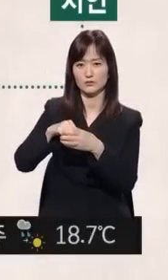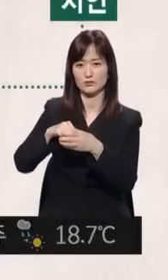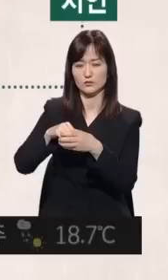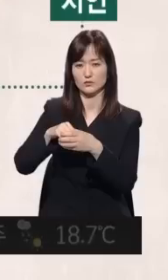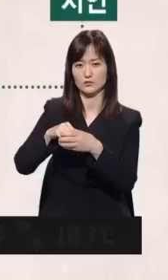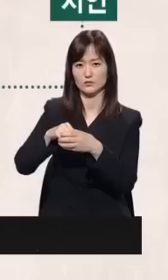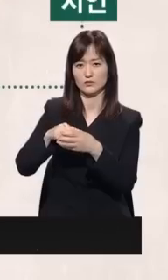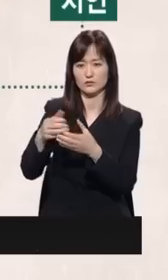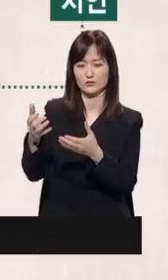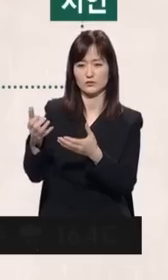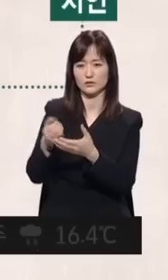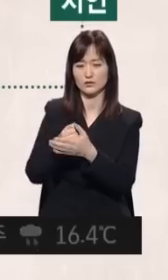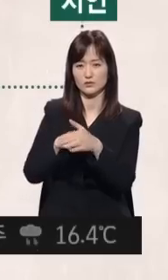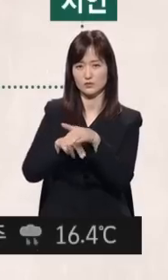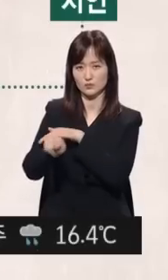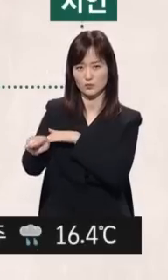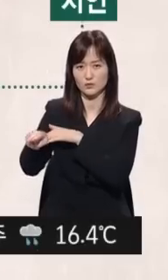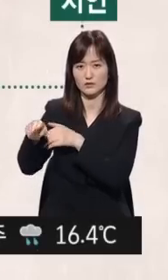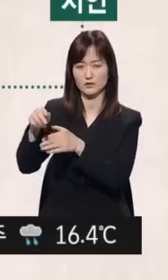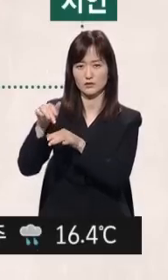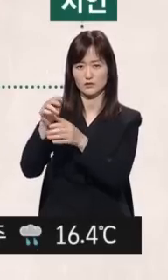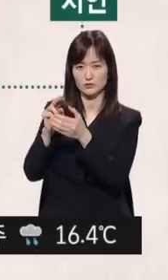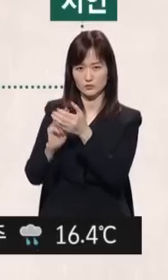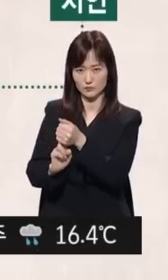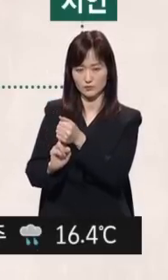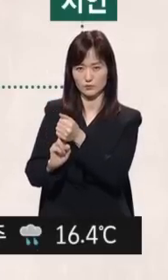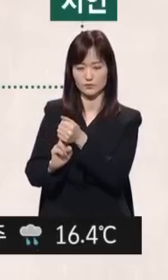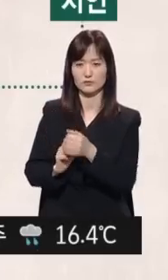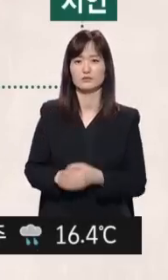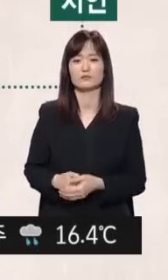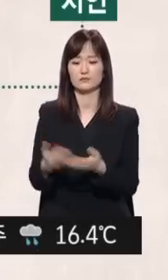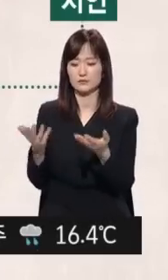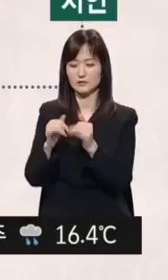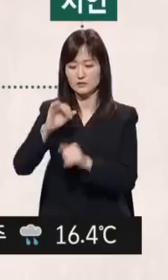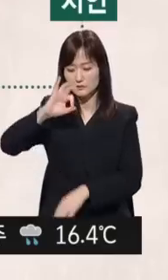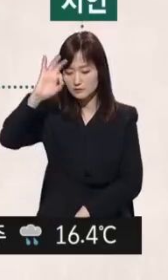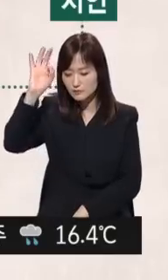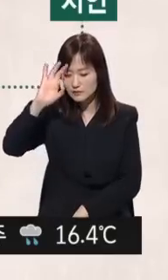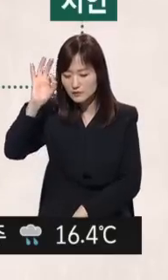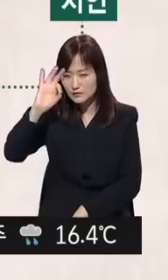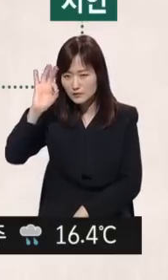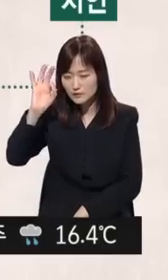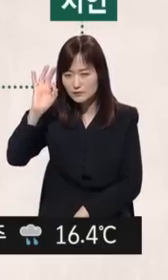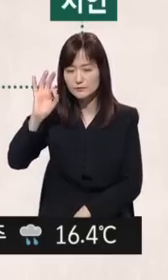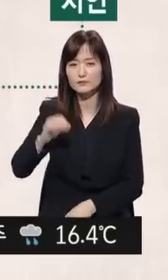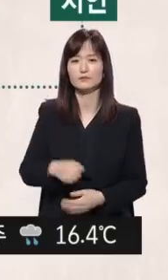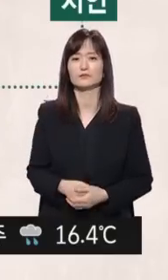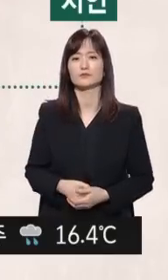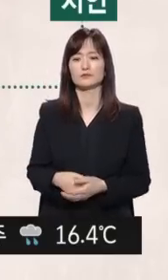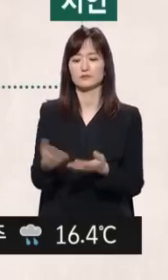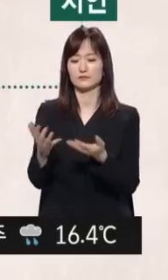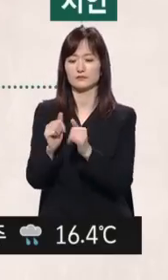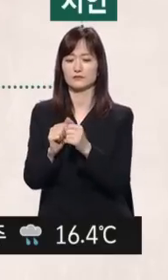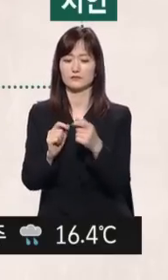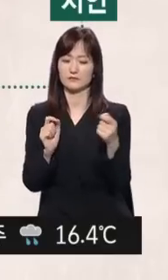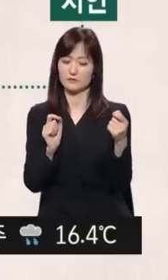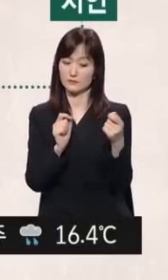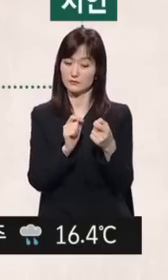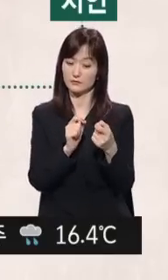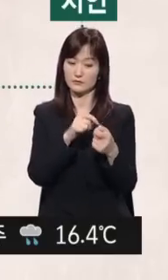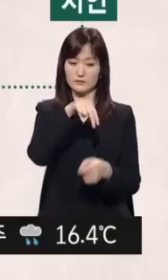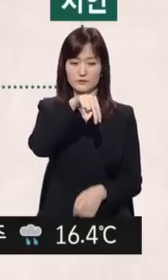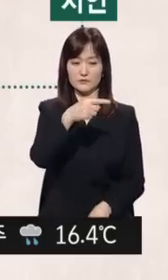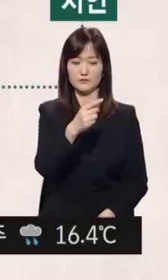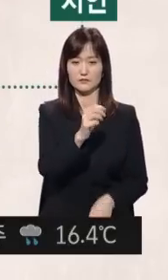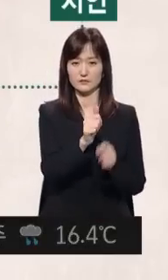지갑을 훔쳐서 잠적했다는 겁니다 그래서 김씨는 그 잠적한 직원을 찾기 위해서 수소문을 하다가 그 직원이랑 굉장히 좀 친한